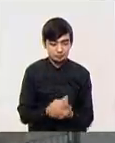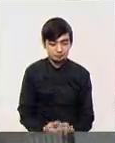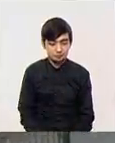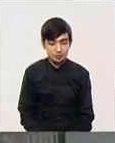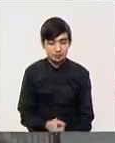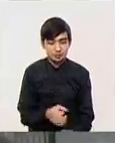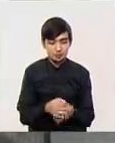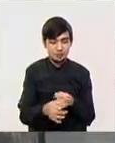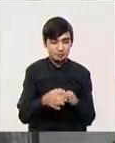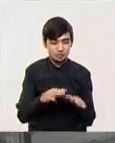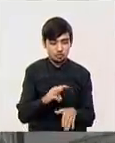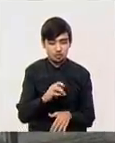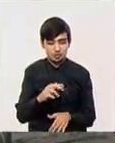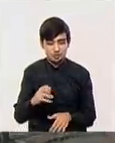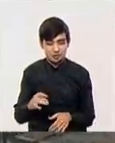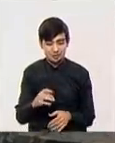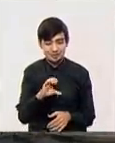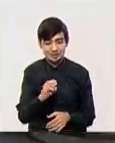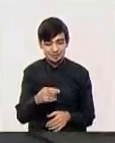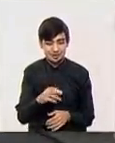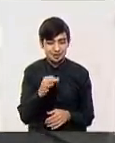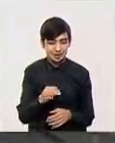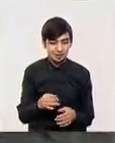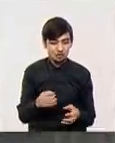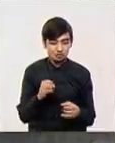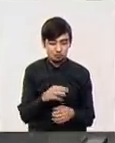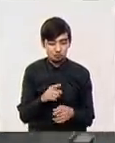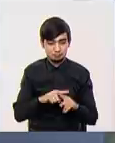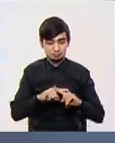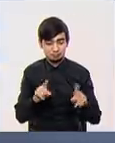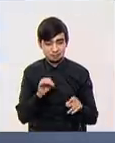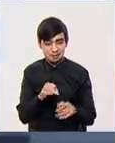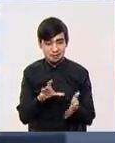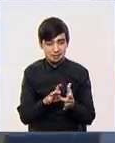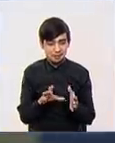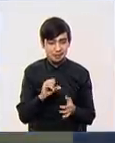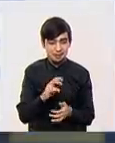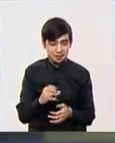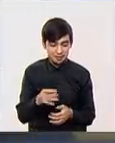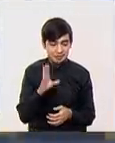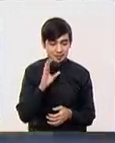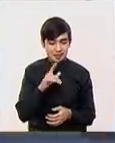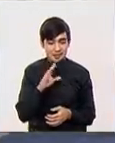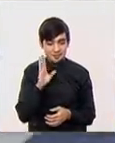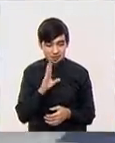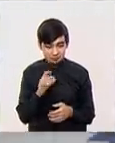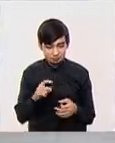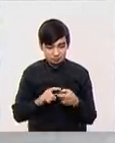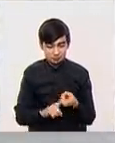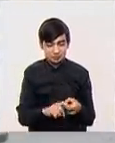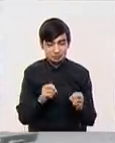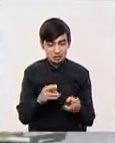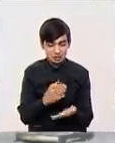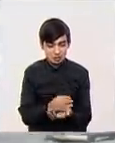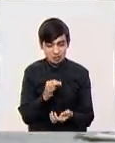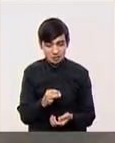Шалғайда орналасқан Шардарадағы газ өлшеу станциясы өзгелермен салыстырғанда ерекше. Электр энергиясы және сумен жабдықталуы өзінде дербес қамтылған,